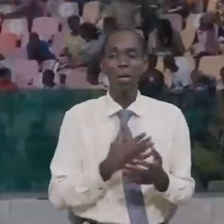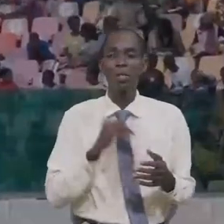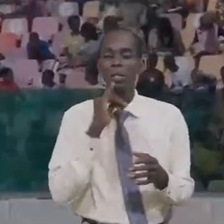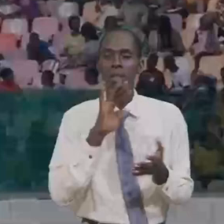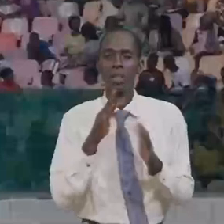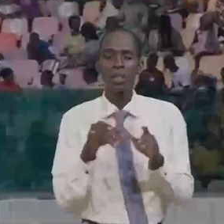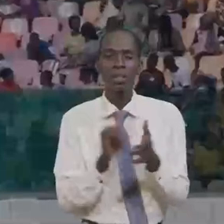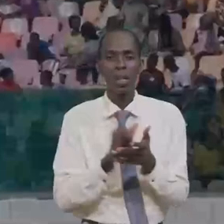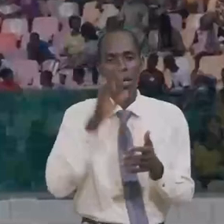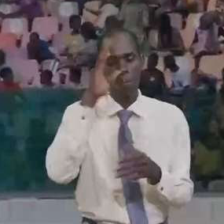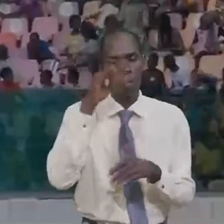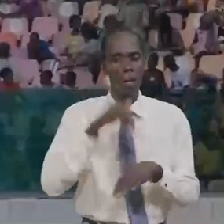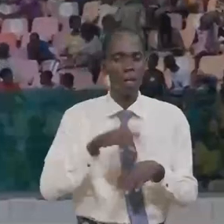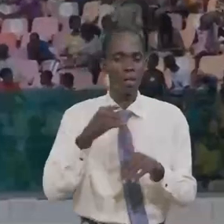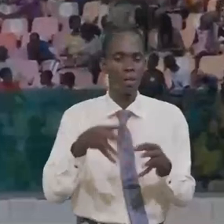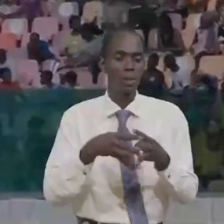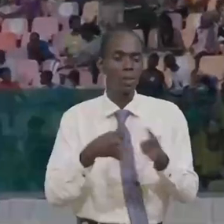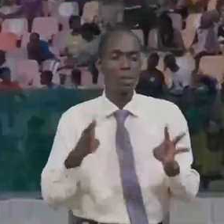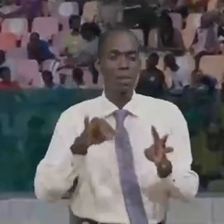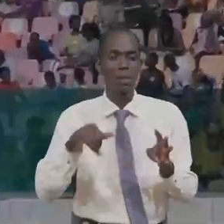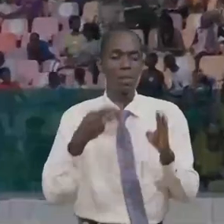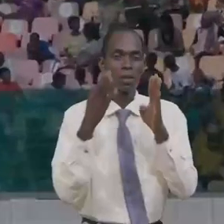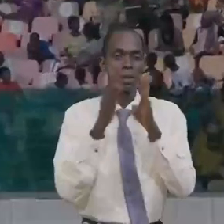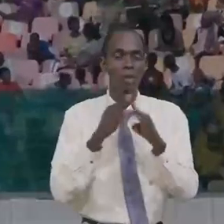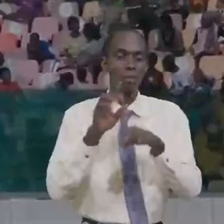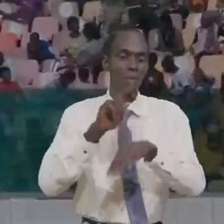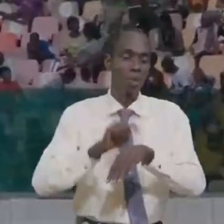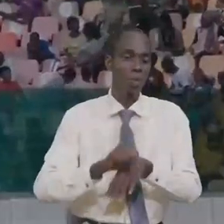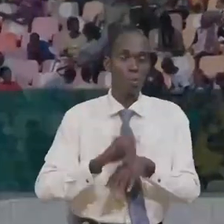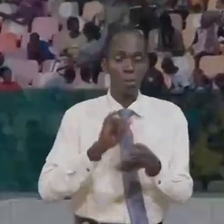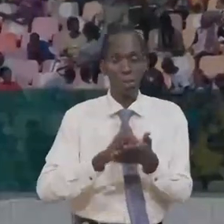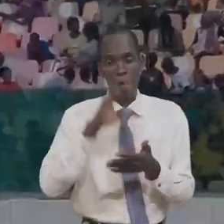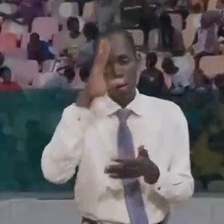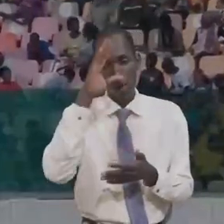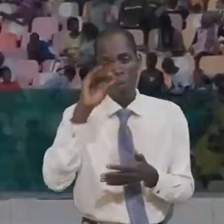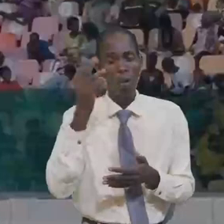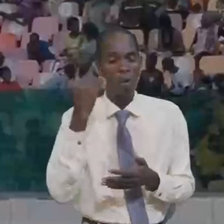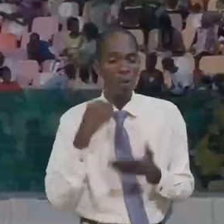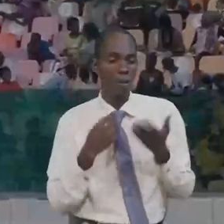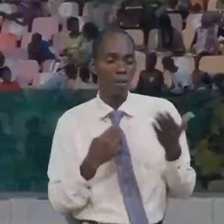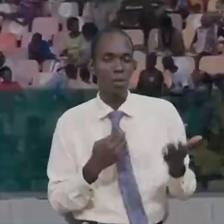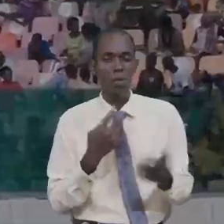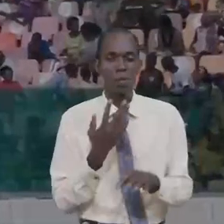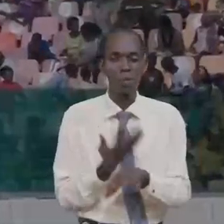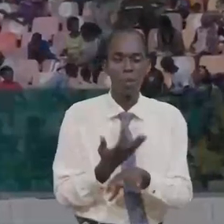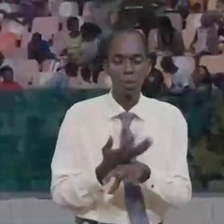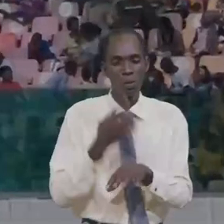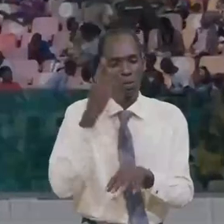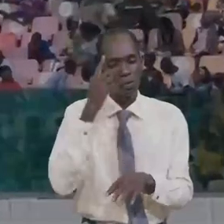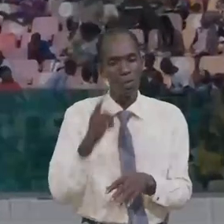était dans le temple de Jérusalem il est là la médiocrité